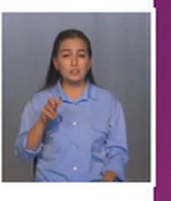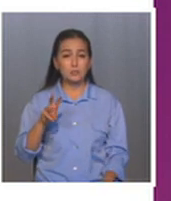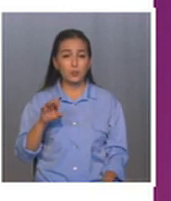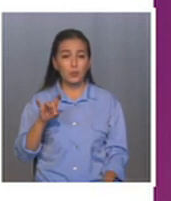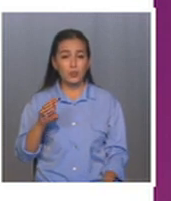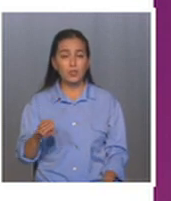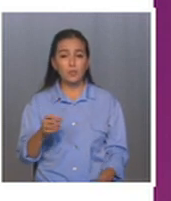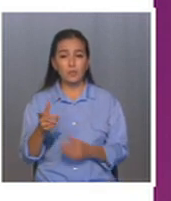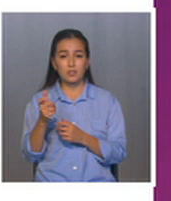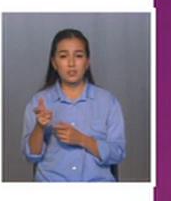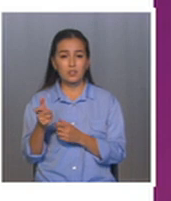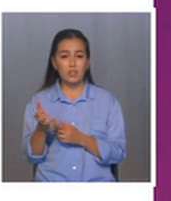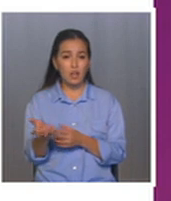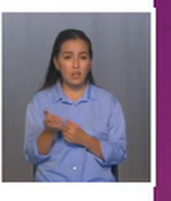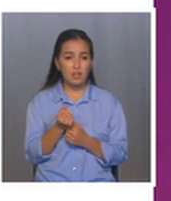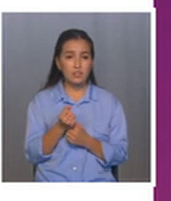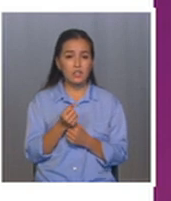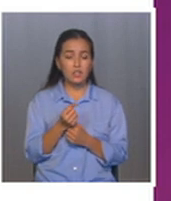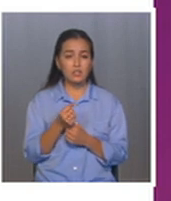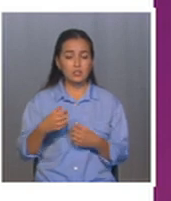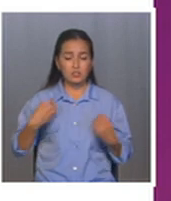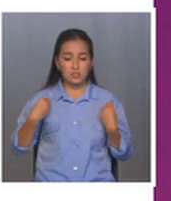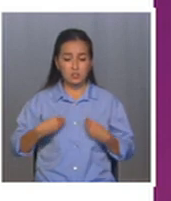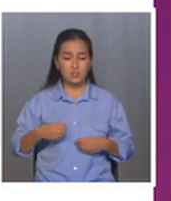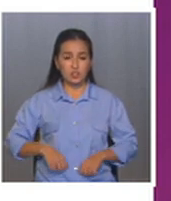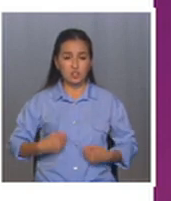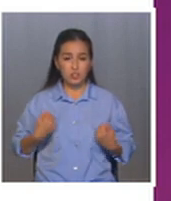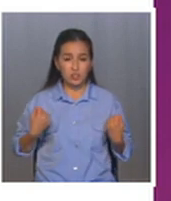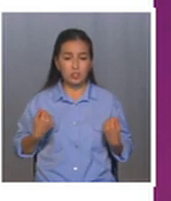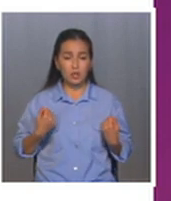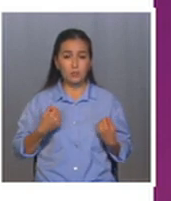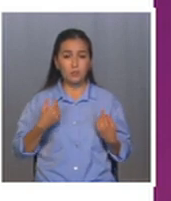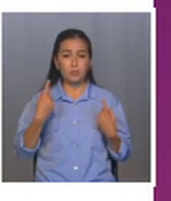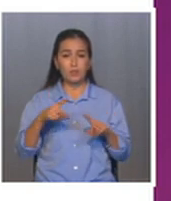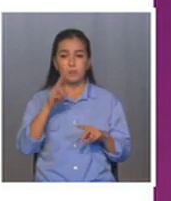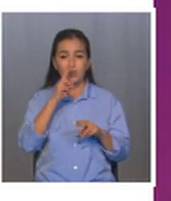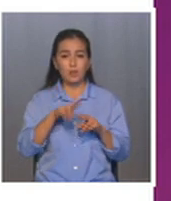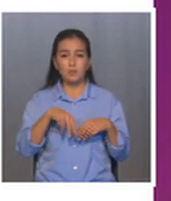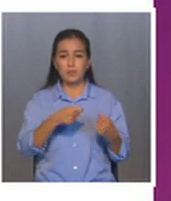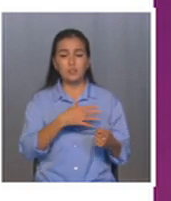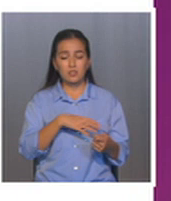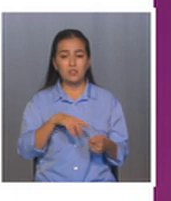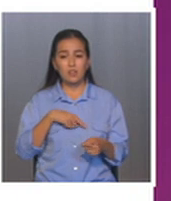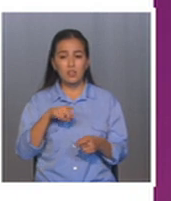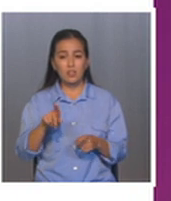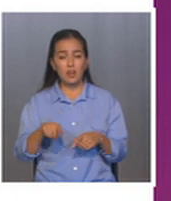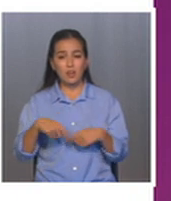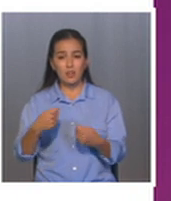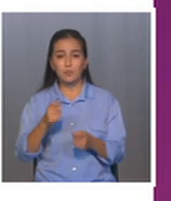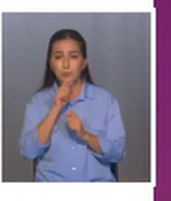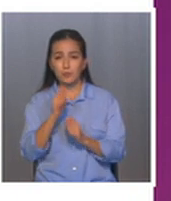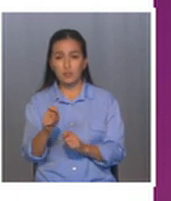алып, күміс қынды сапысын белінен шешіп, өзге ағаңа бермей келіп едім, саған бердім, ей бол